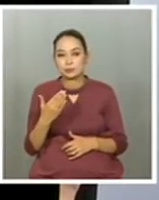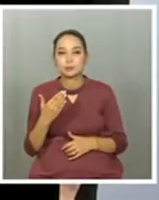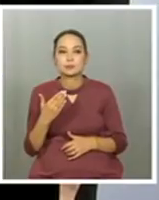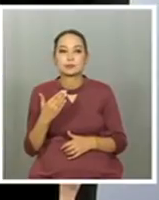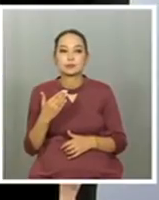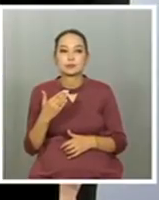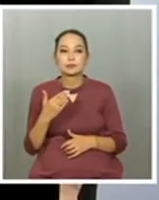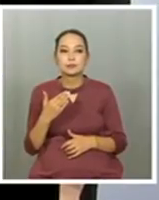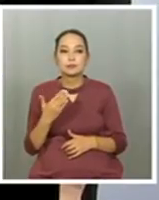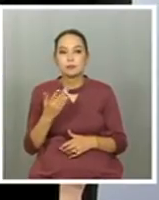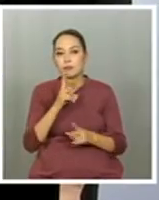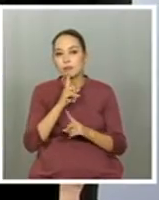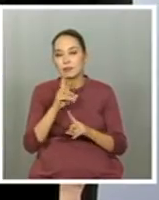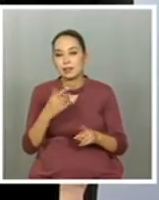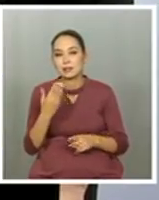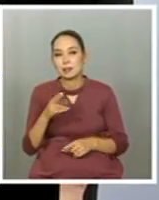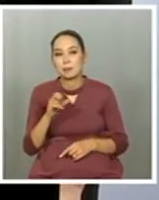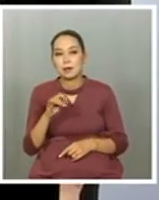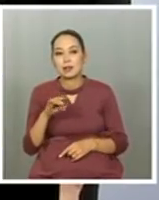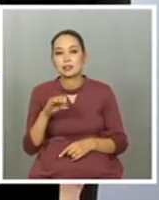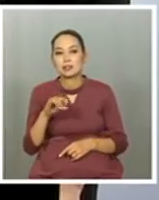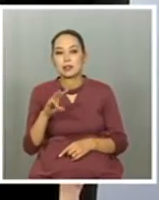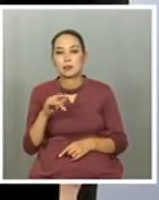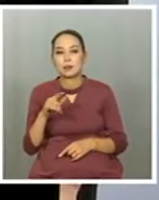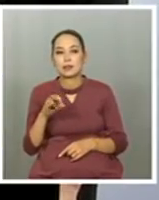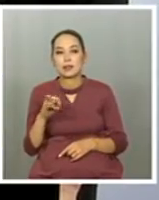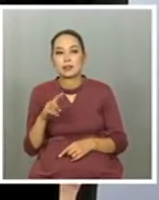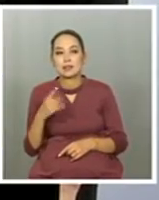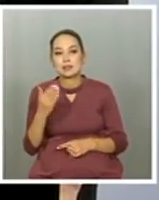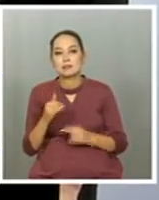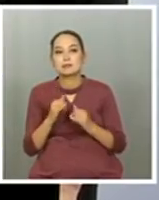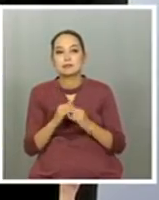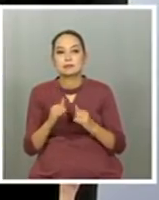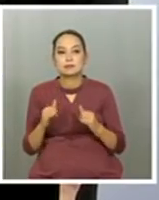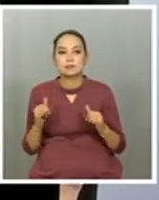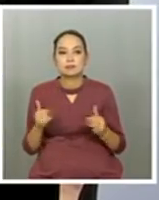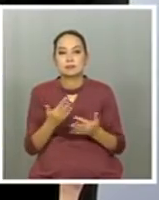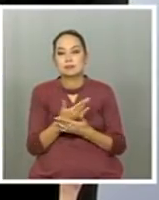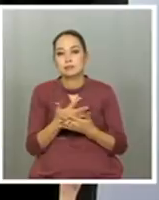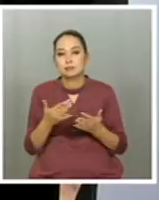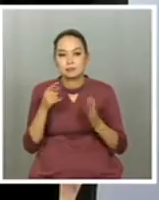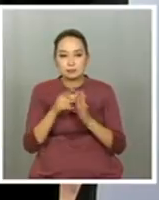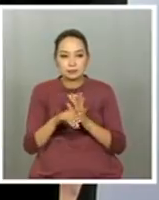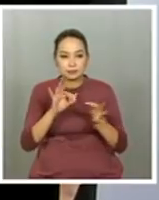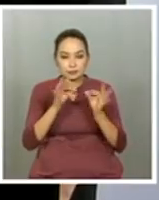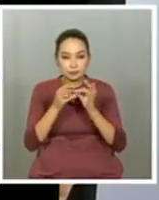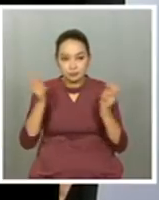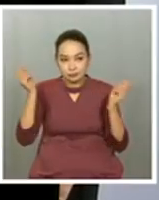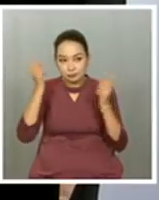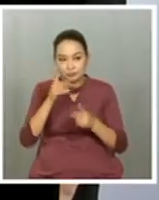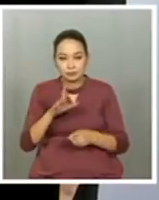құртының ерекше партеногенездік жолмен көбейетін түрін анықтады.